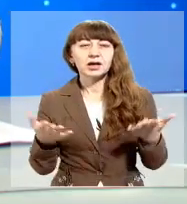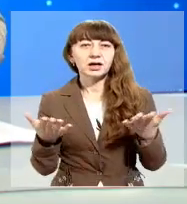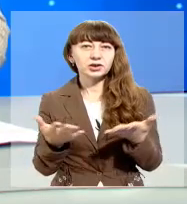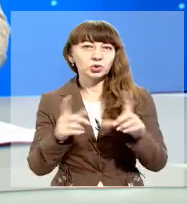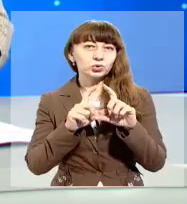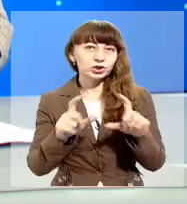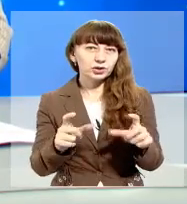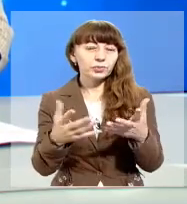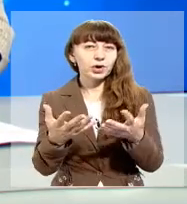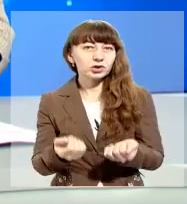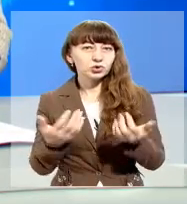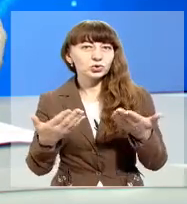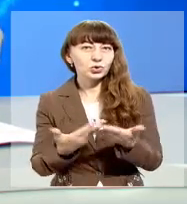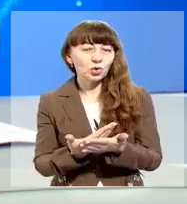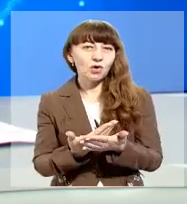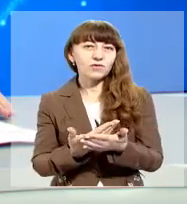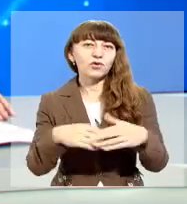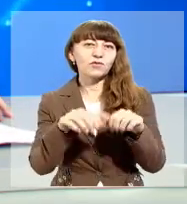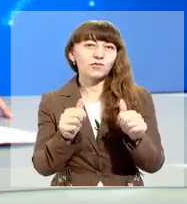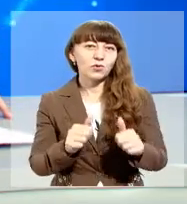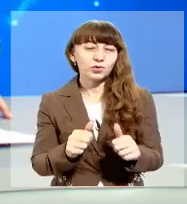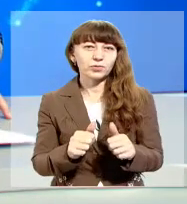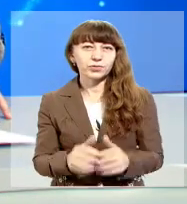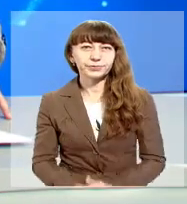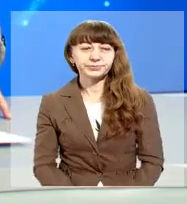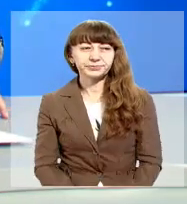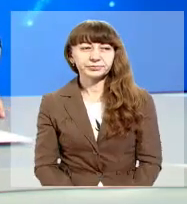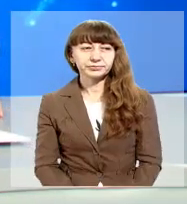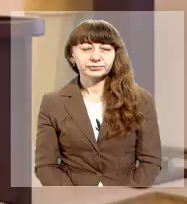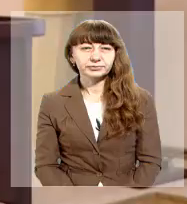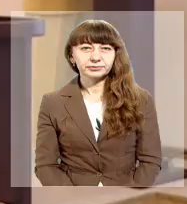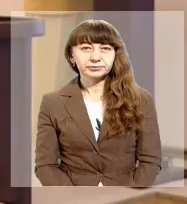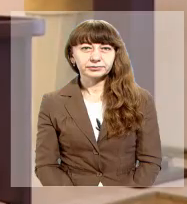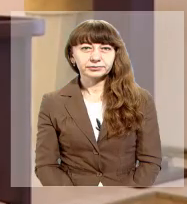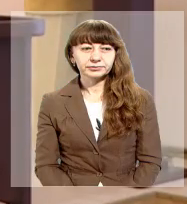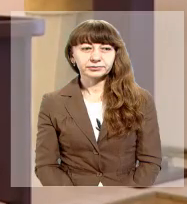какие учреждения получат новую жизнь, в материале Маргариты Ивановой.